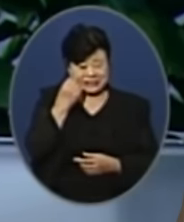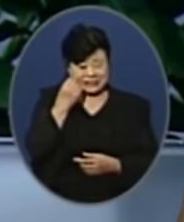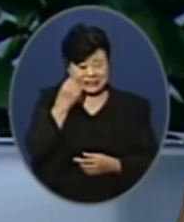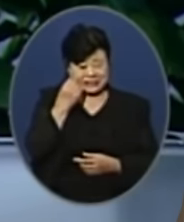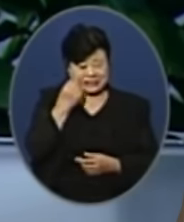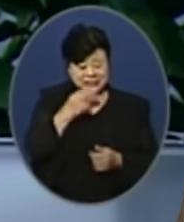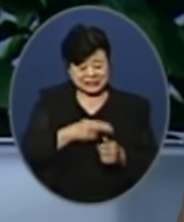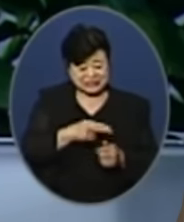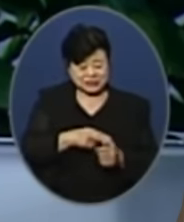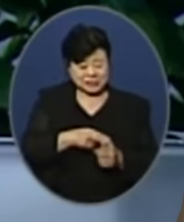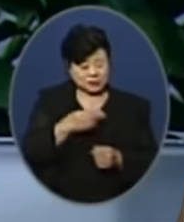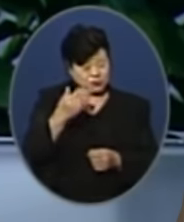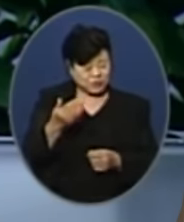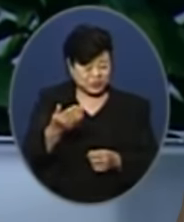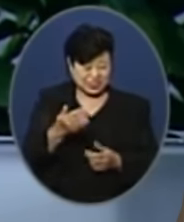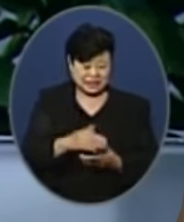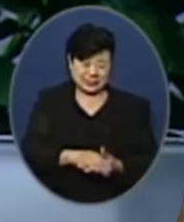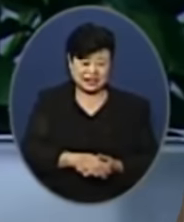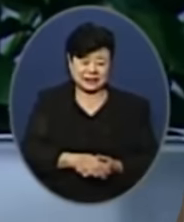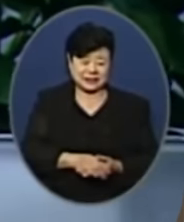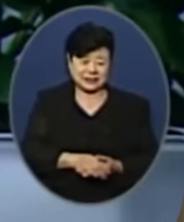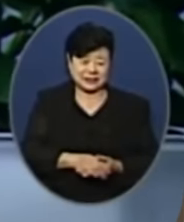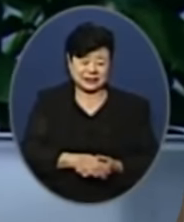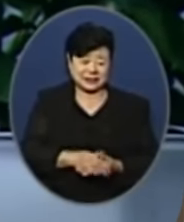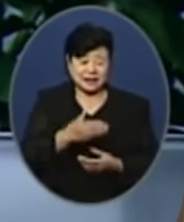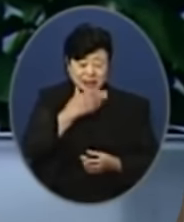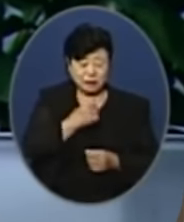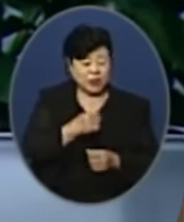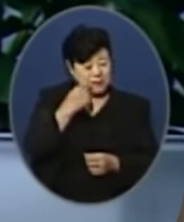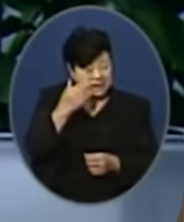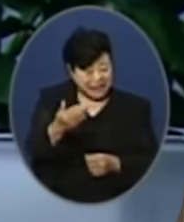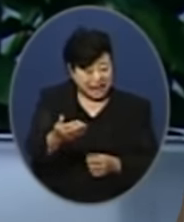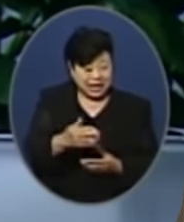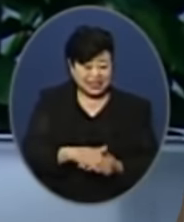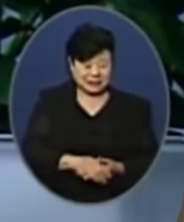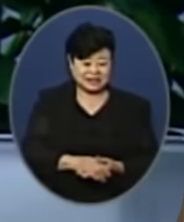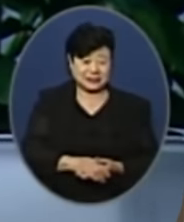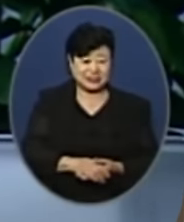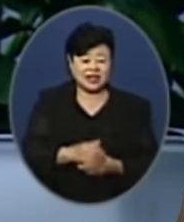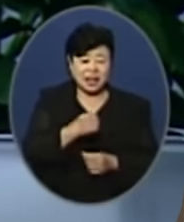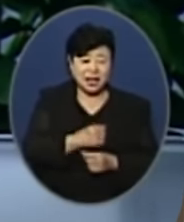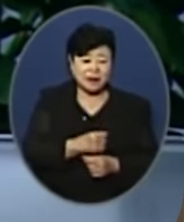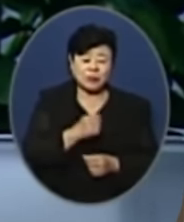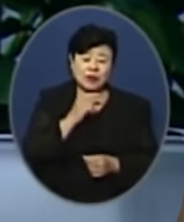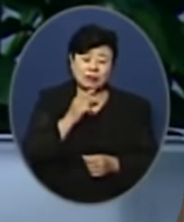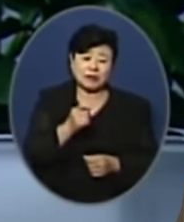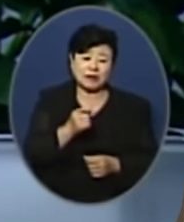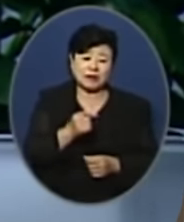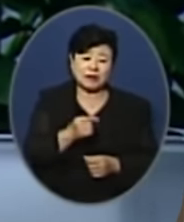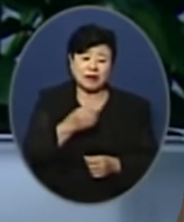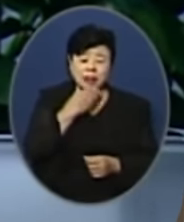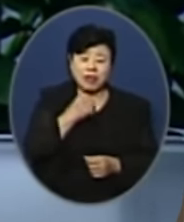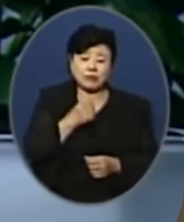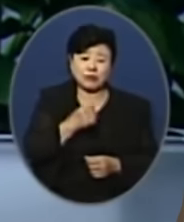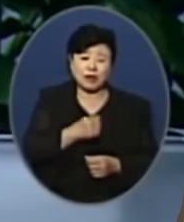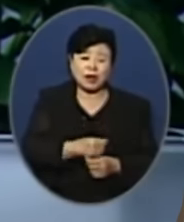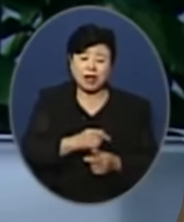꼭 선생같이 말을 하나. 당신 행복합니까? 행복하는 나한테 묻긴 왜 물어요?